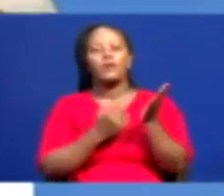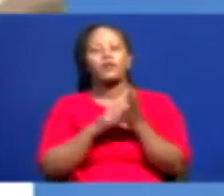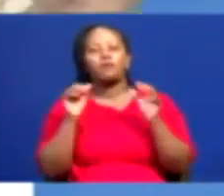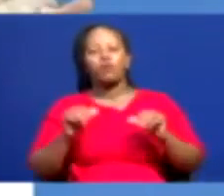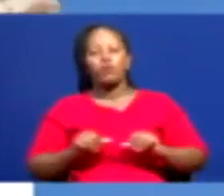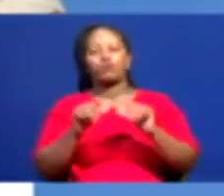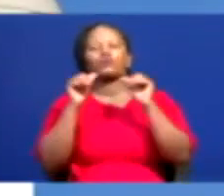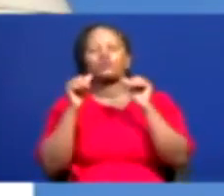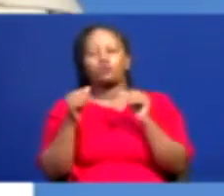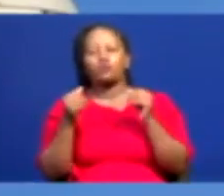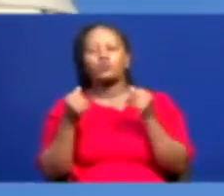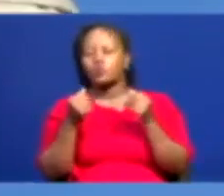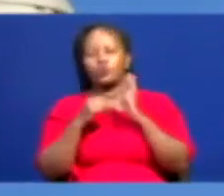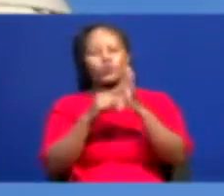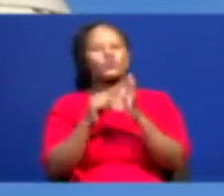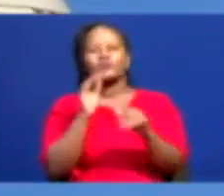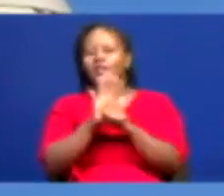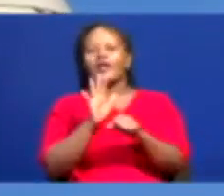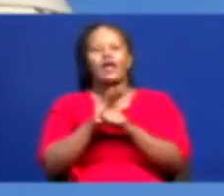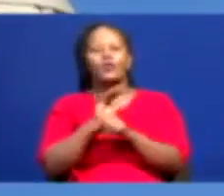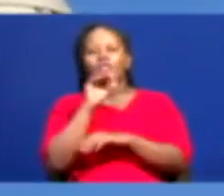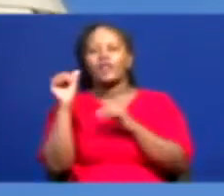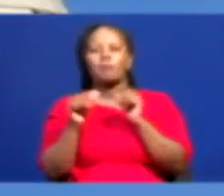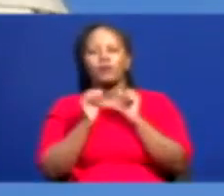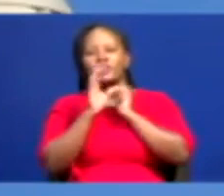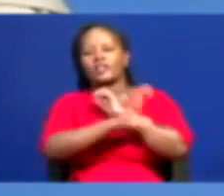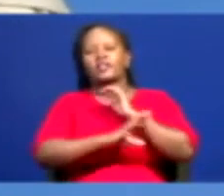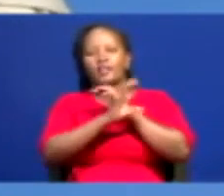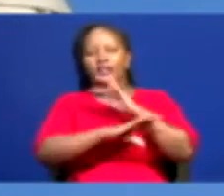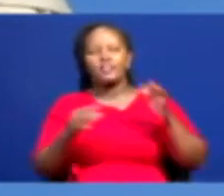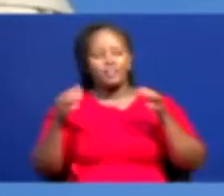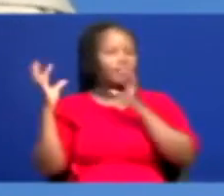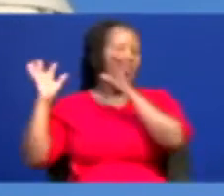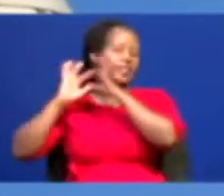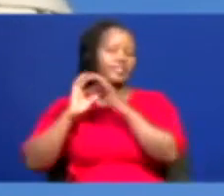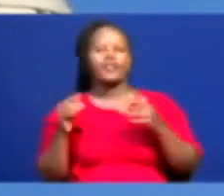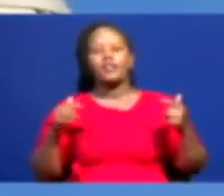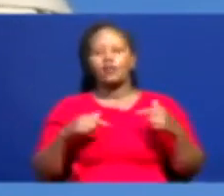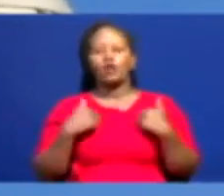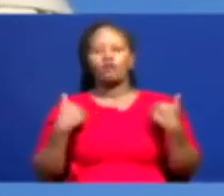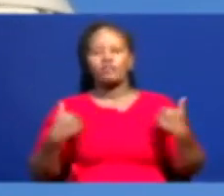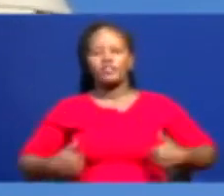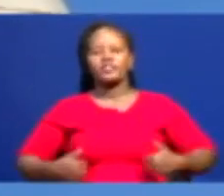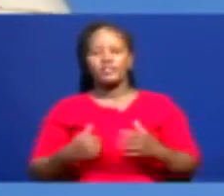itaendelea kukuletea mambo mengine yanayovutia kuhusu utamaduni na jamii ya